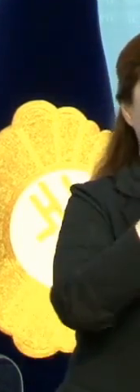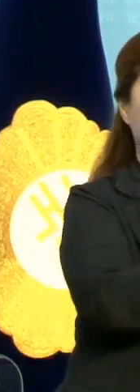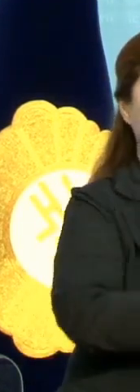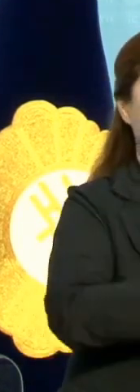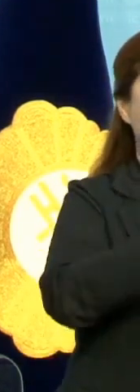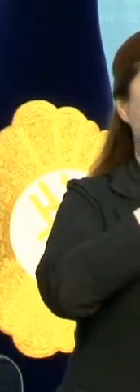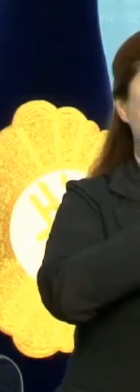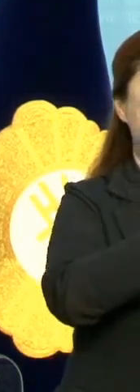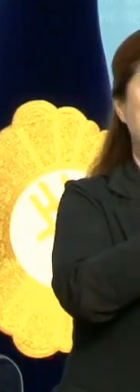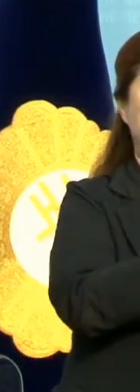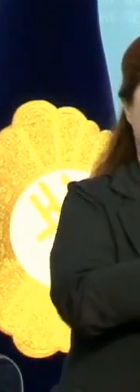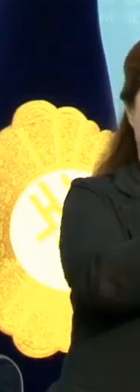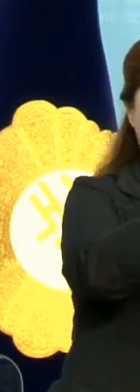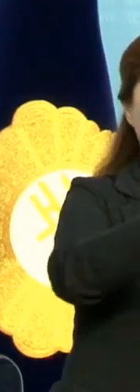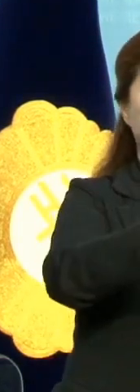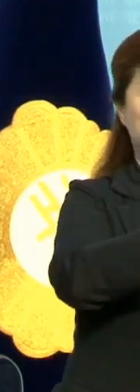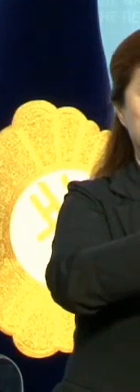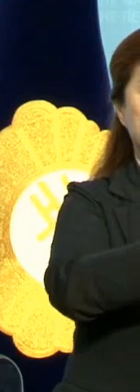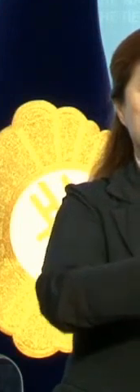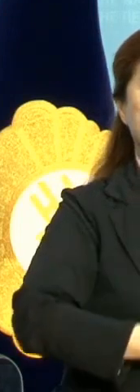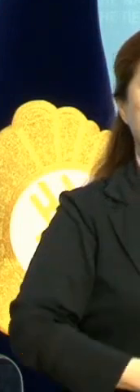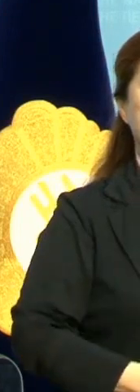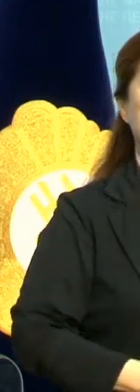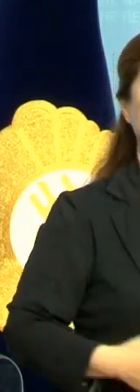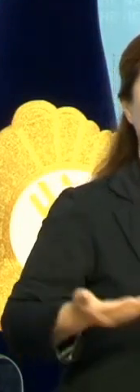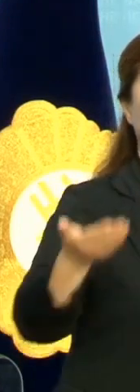법안들이 통과되어야 할 것입니다. 우리가